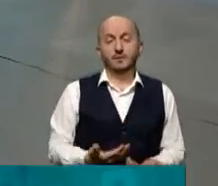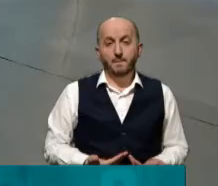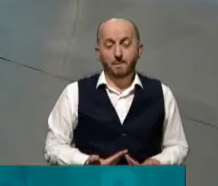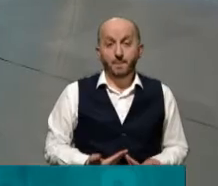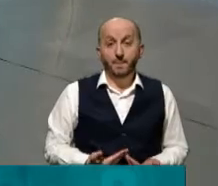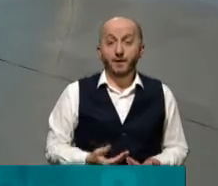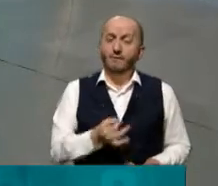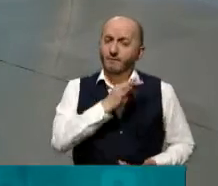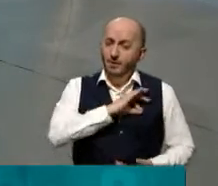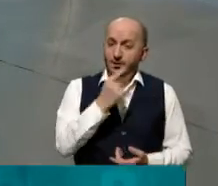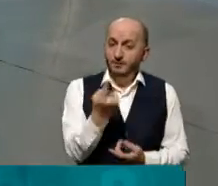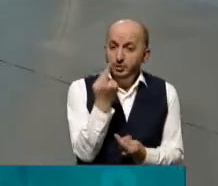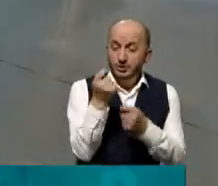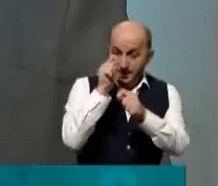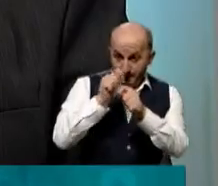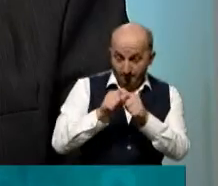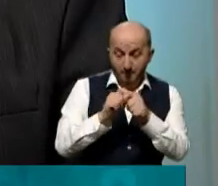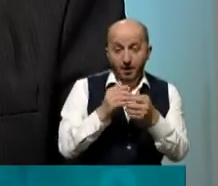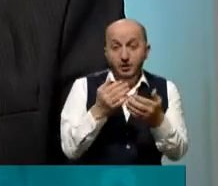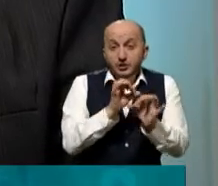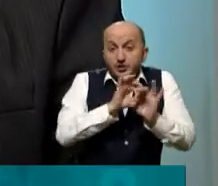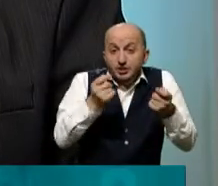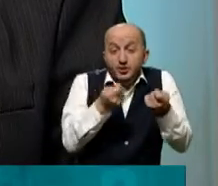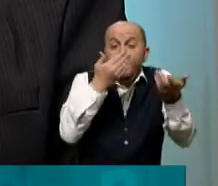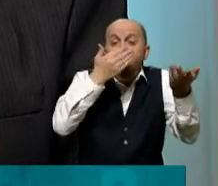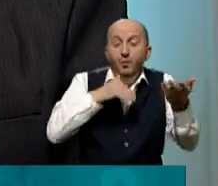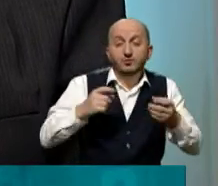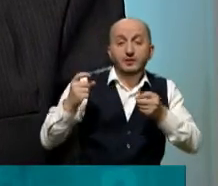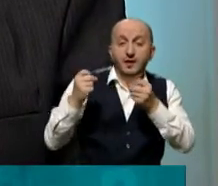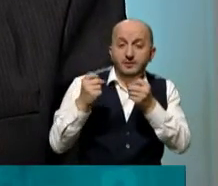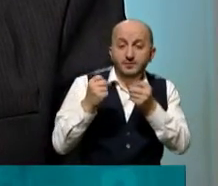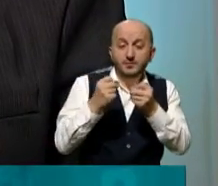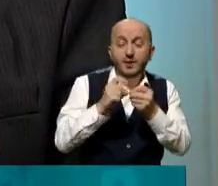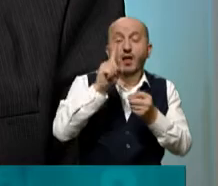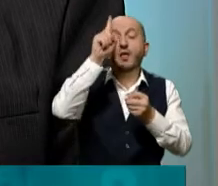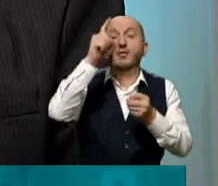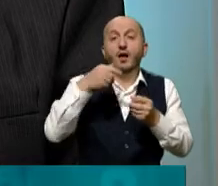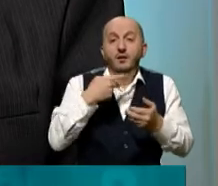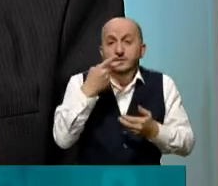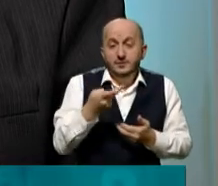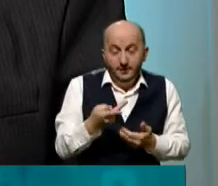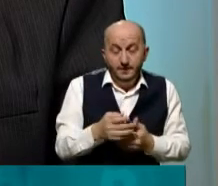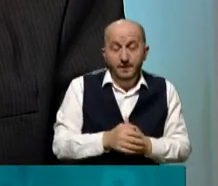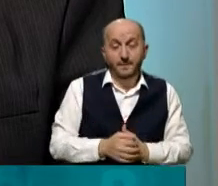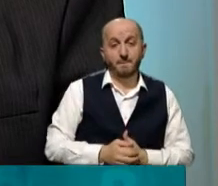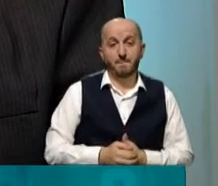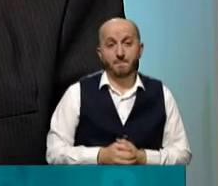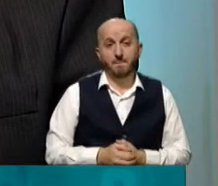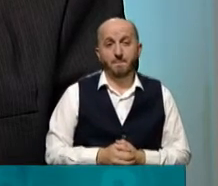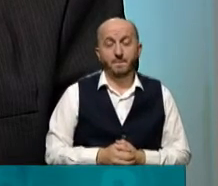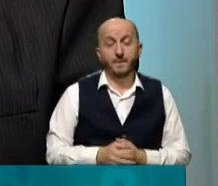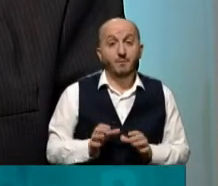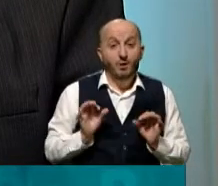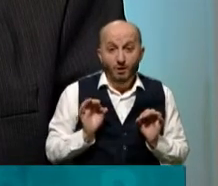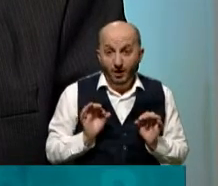Ya faydalı bir şeyle meşgul olur, hiçbir işi yoksa eline tesbihini alır, Cenab-ı Hakk'ı zikreder. Eskar ile meşgul olur. Evet. Değil mi? Yani